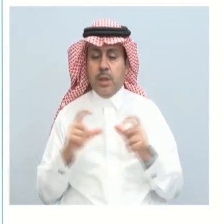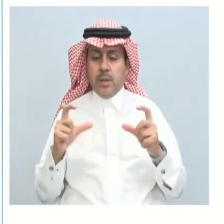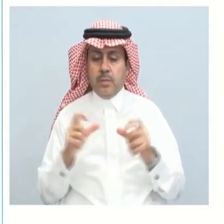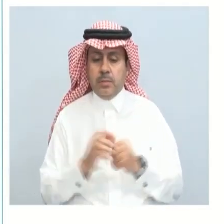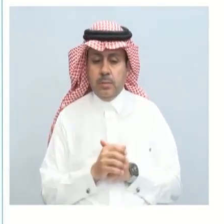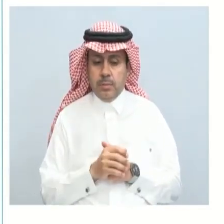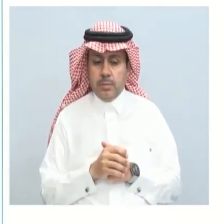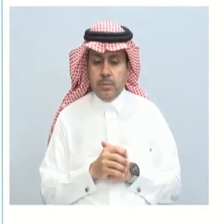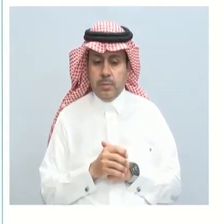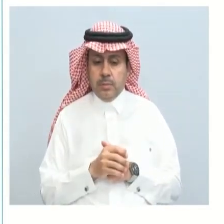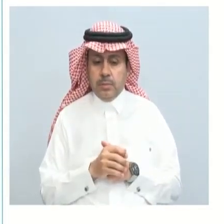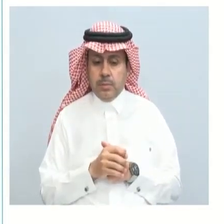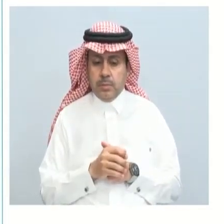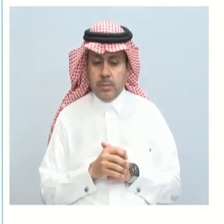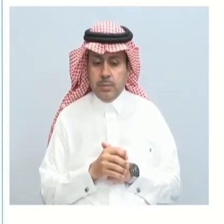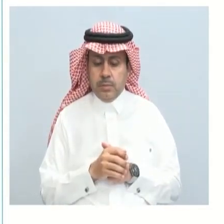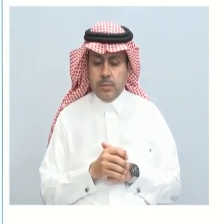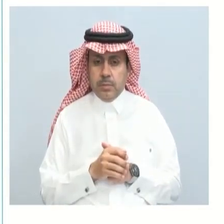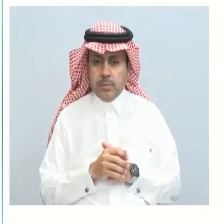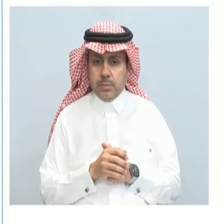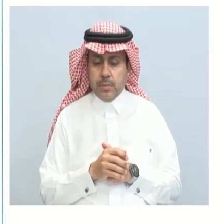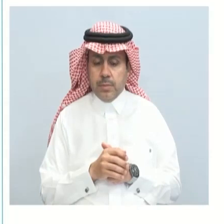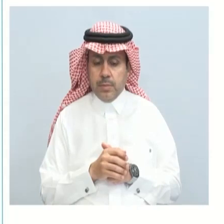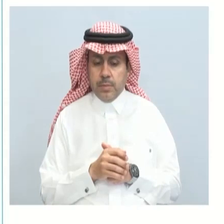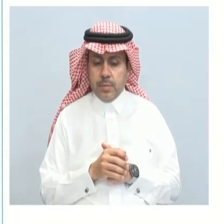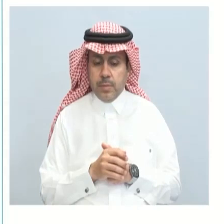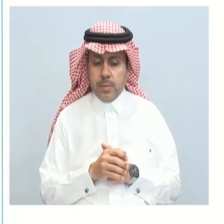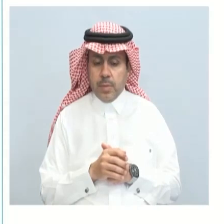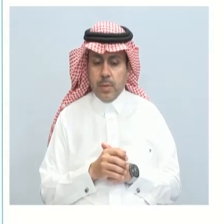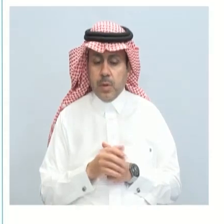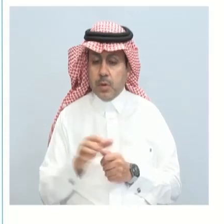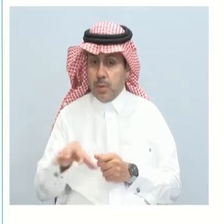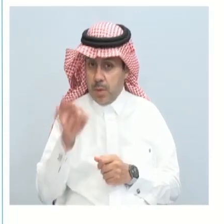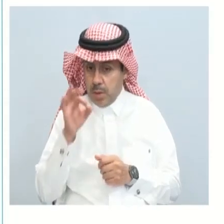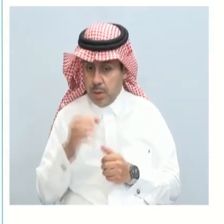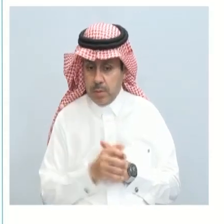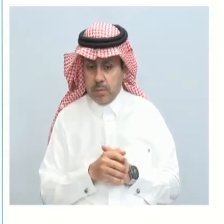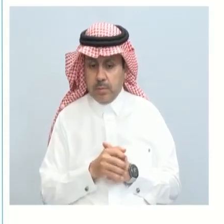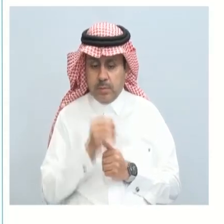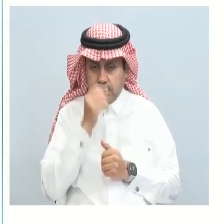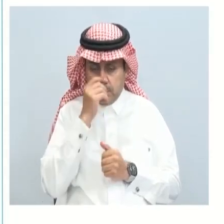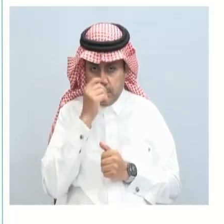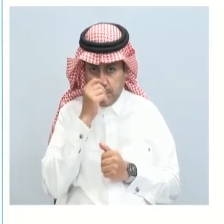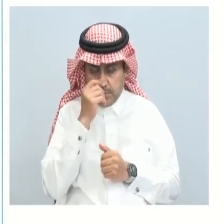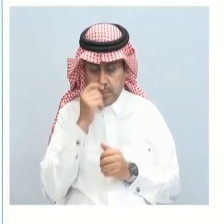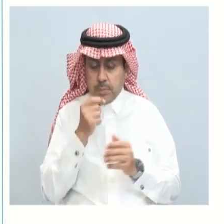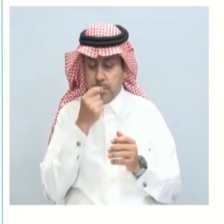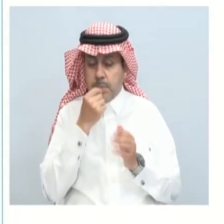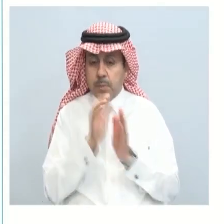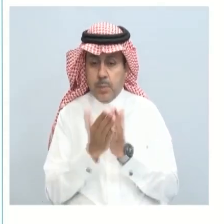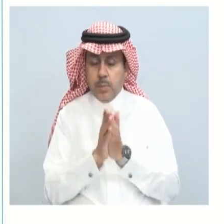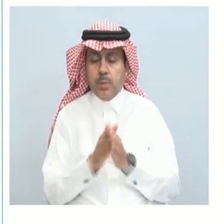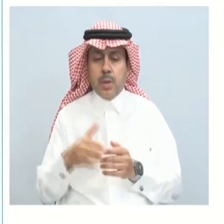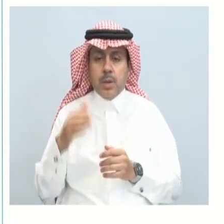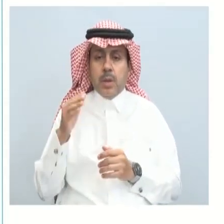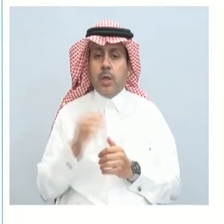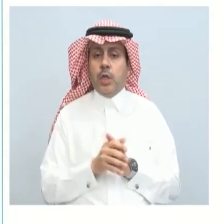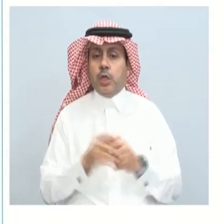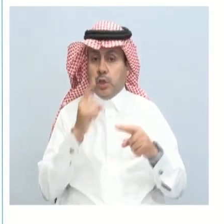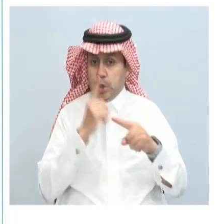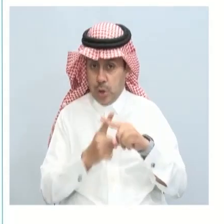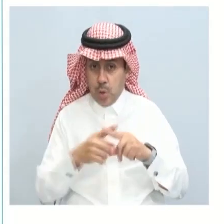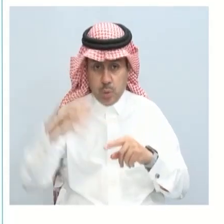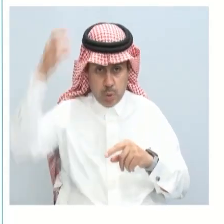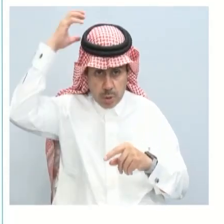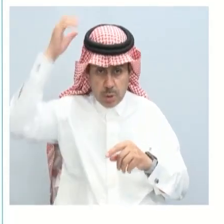مؤمن خير من مشركه ولو اعجبتكم ويستثنى من ذلك الكتابيات وهن نساء اهل